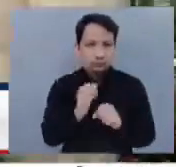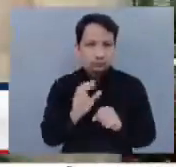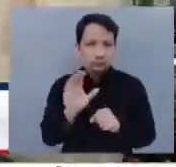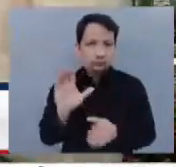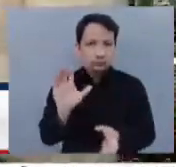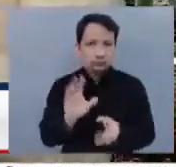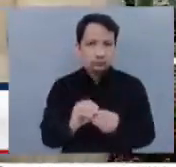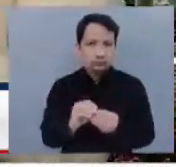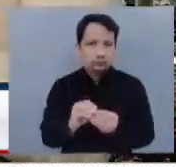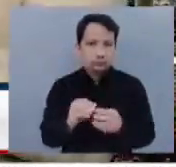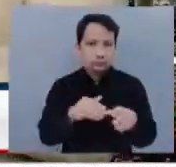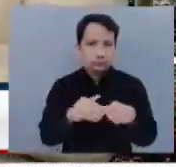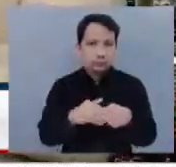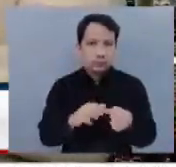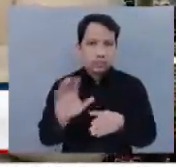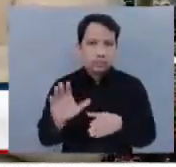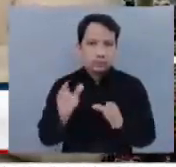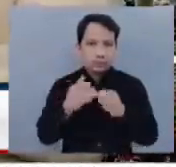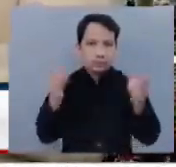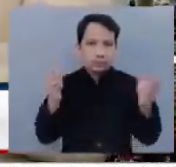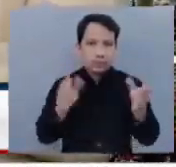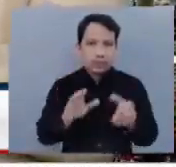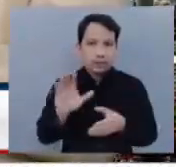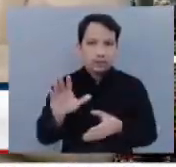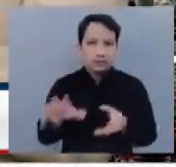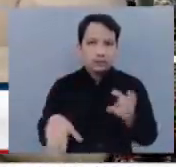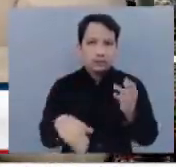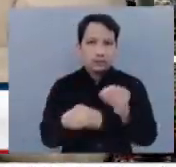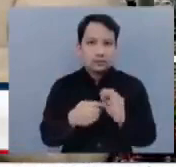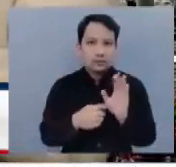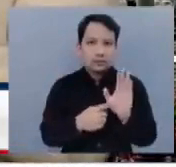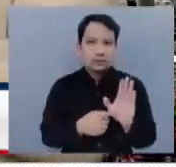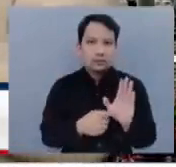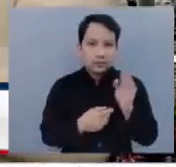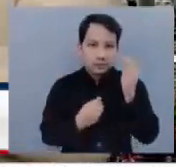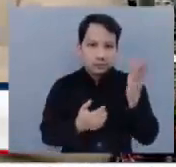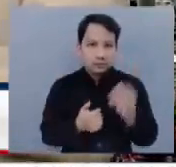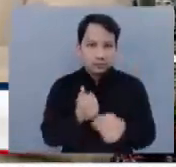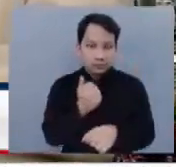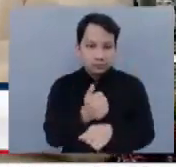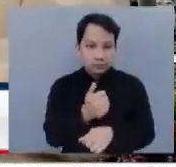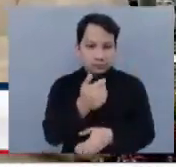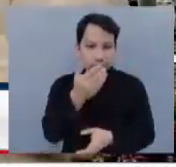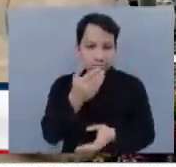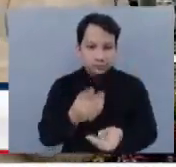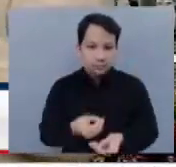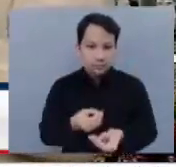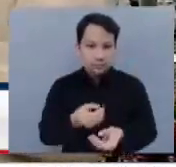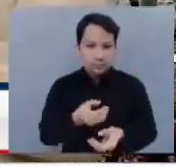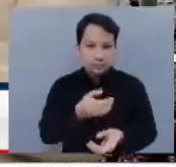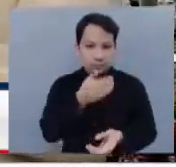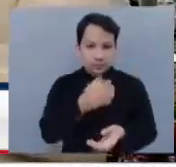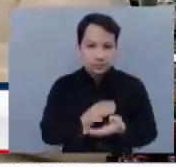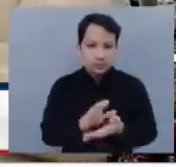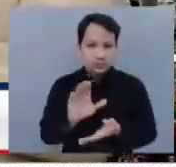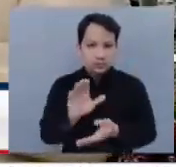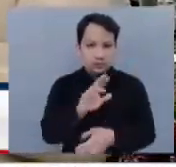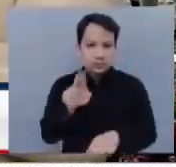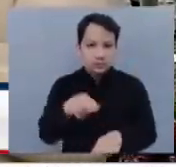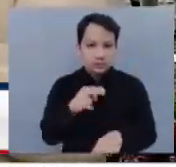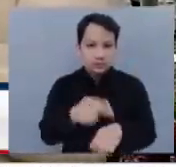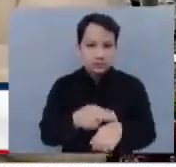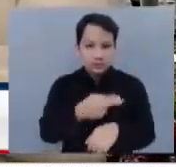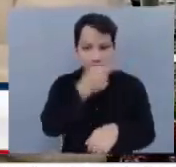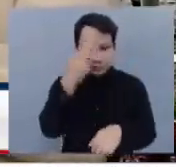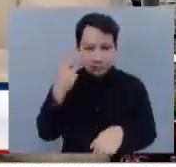po ang ating pong celebration ngayon. At syempre po, no, ating pong kino-commemorate po ang National Heroes Day po dito po sa Libingan